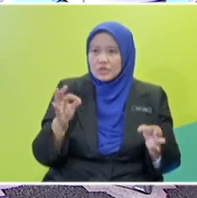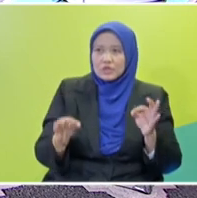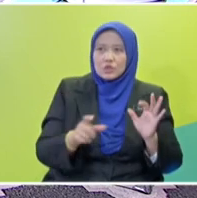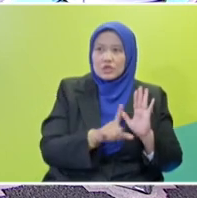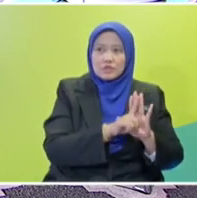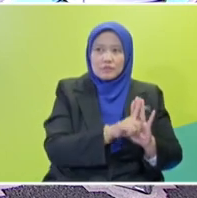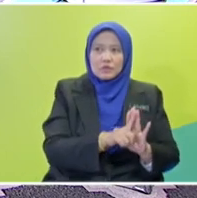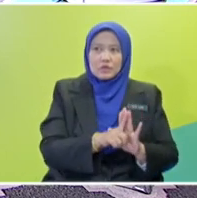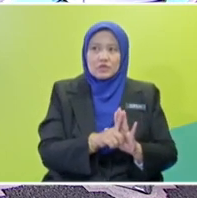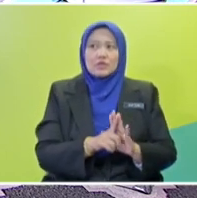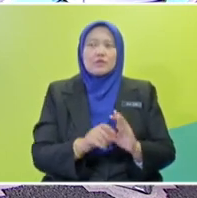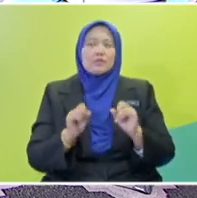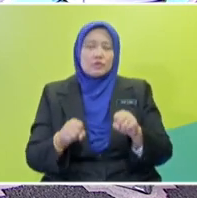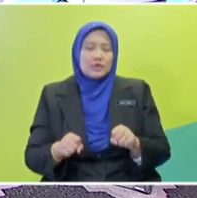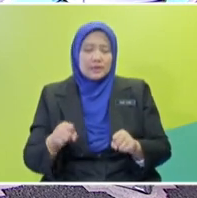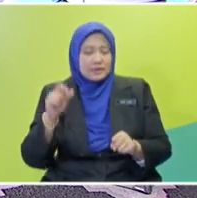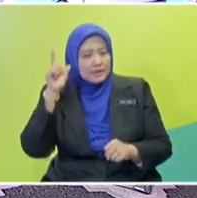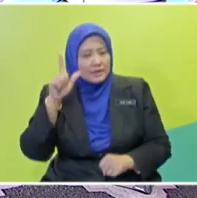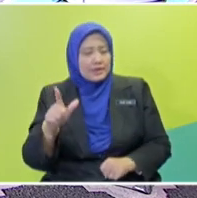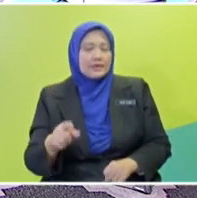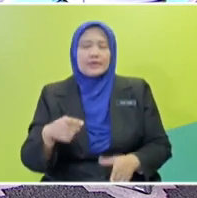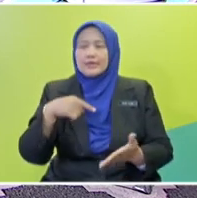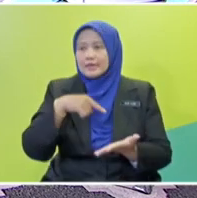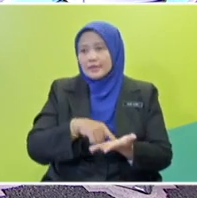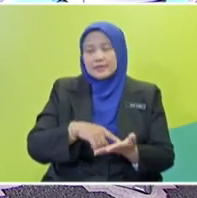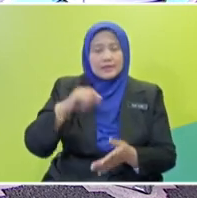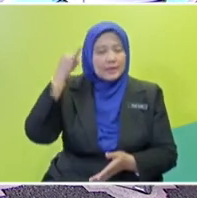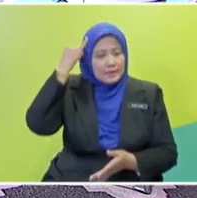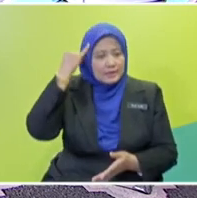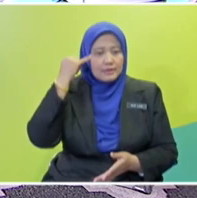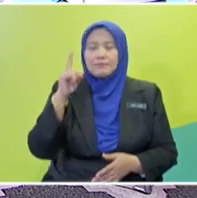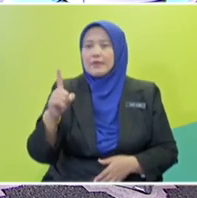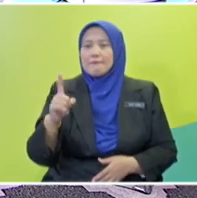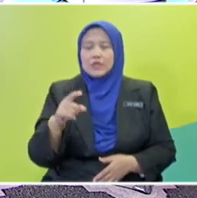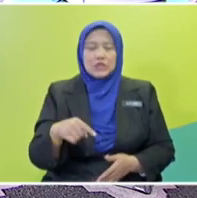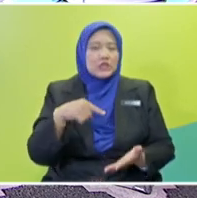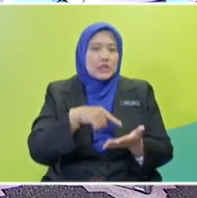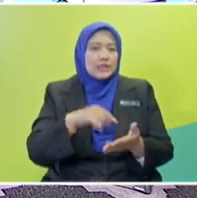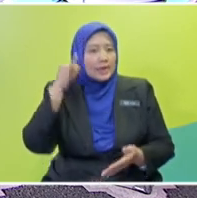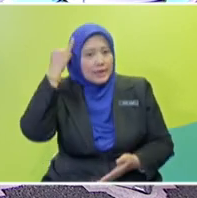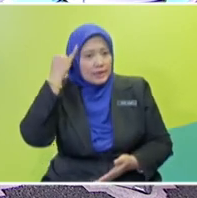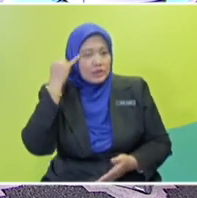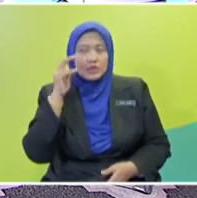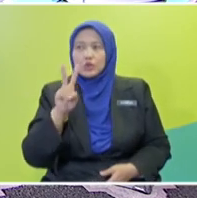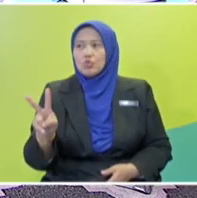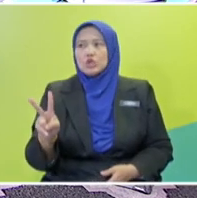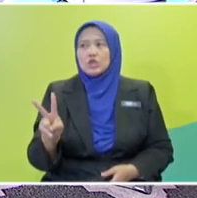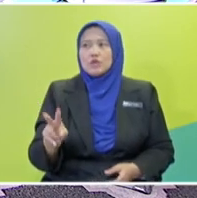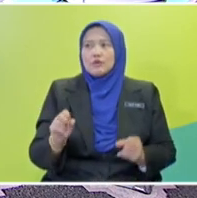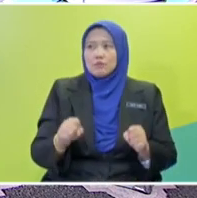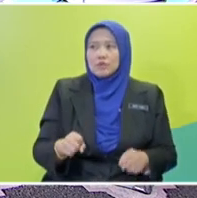Inilah karya yang kedua ini pertamanya ID kedua ah itu sebenarnya Oke dan juga label nih yang kita bagi tahu supaya dia